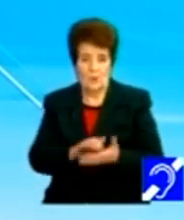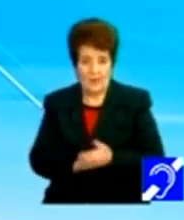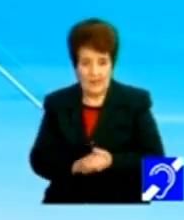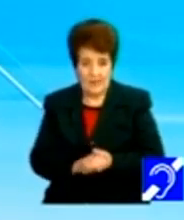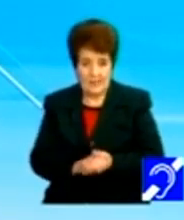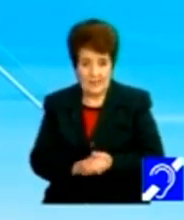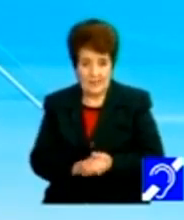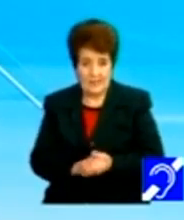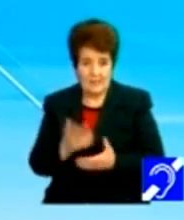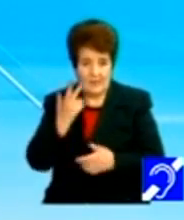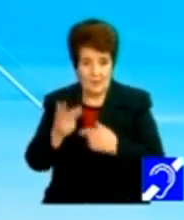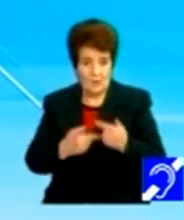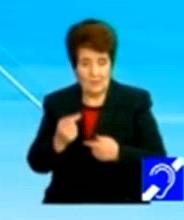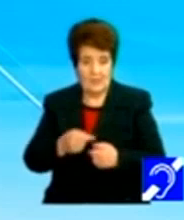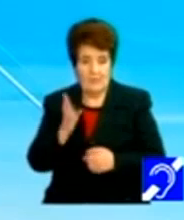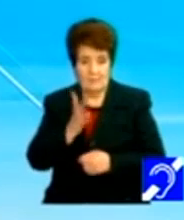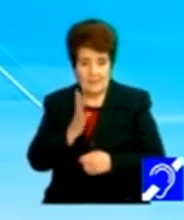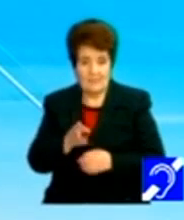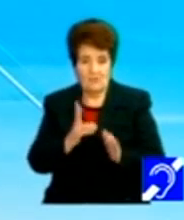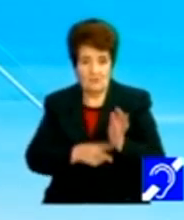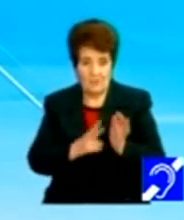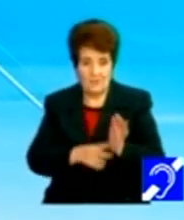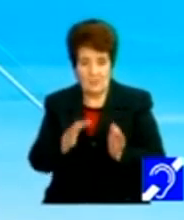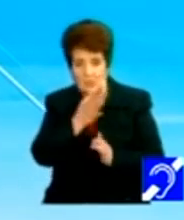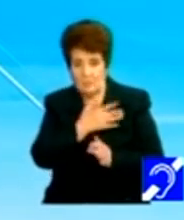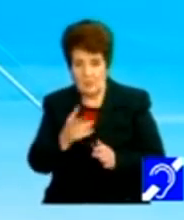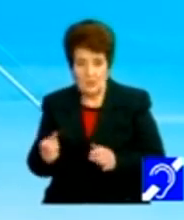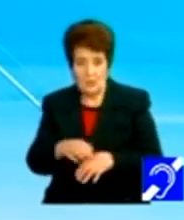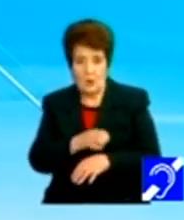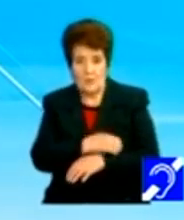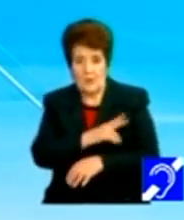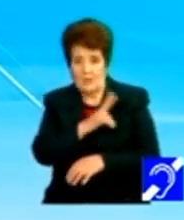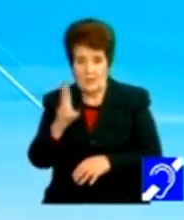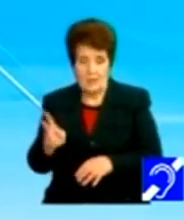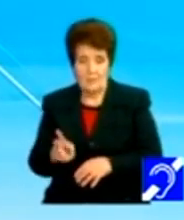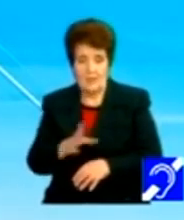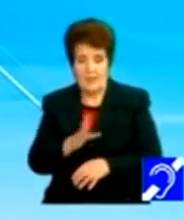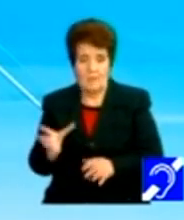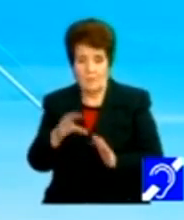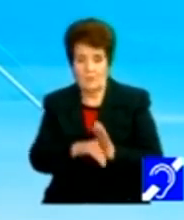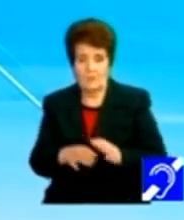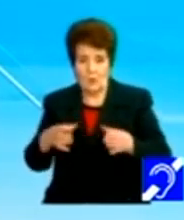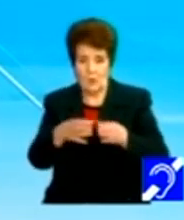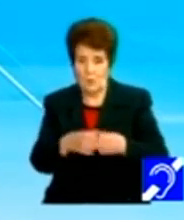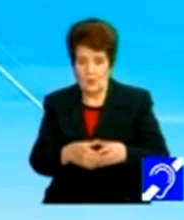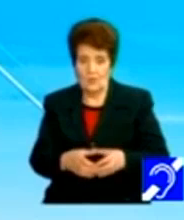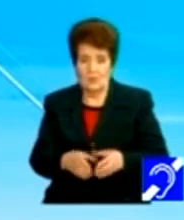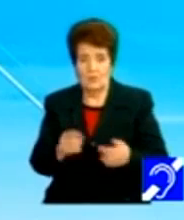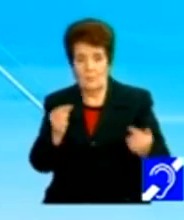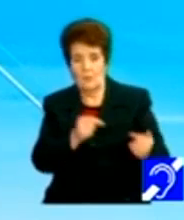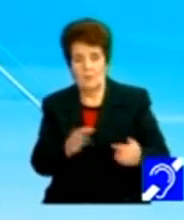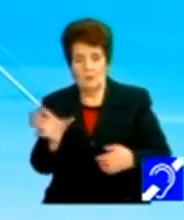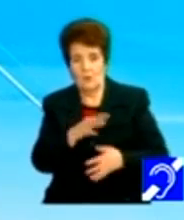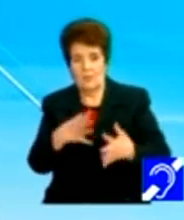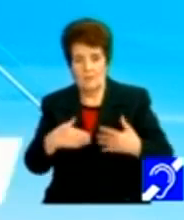care la noi au fost întotdeauna, din 40, din 70, deci în perioada regimului comunist nimeni n-a aderat la Partidul Comunist, din potrivă, am fost disidenți toată